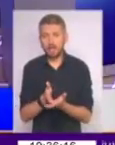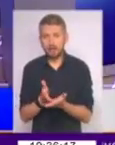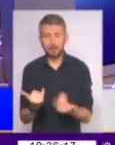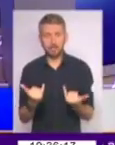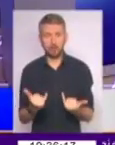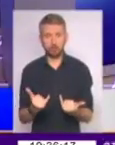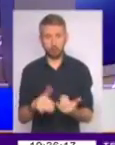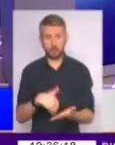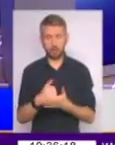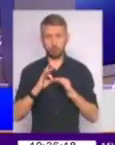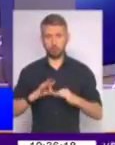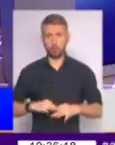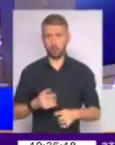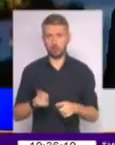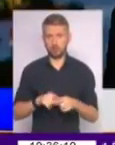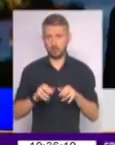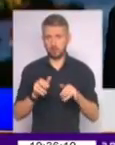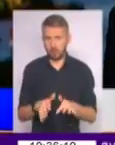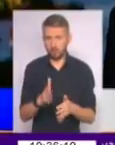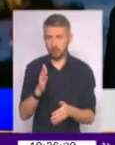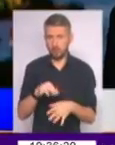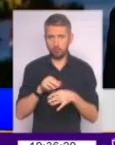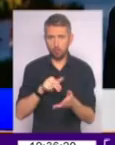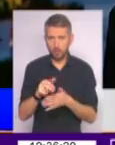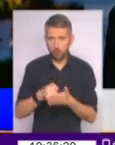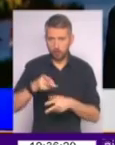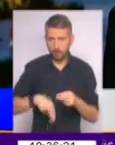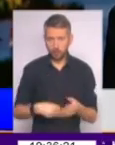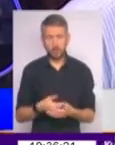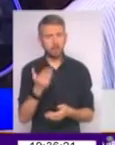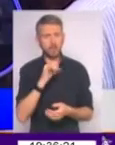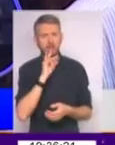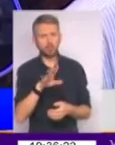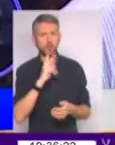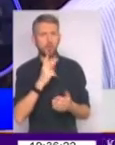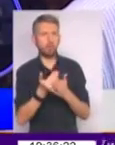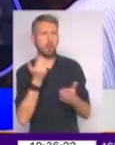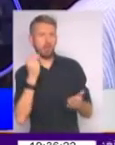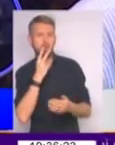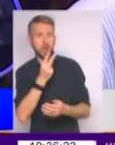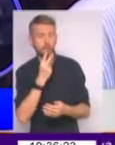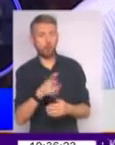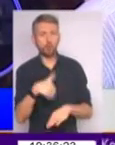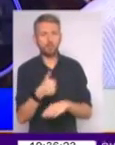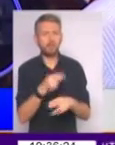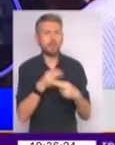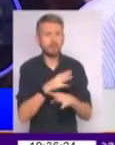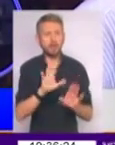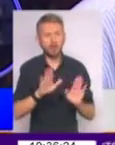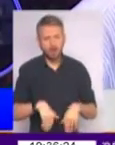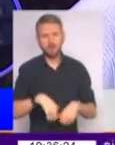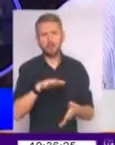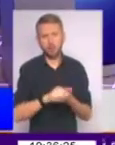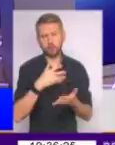нинішнього генерального прокурора ця справа дійде до завершення. Давайте не будемо передбачувати, і головне, щоб не заважати, нехай вони роблять свою